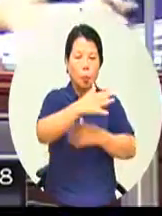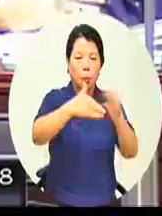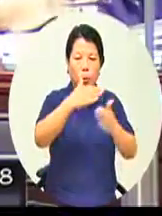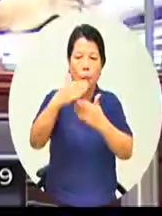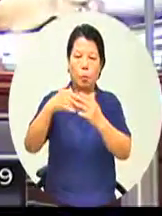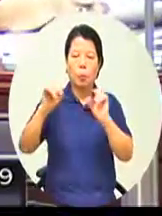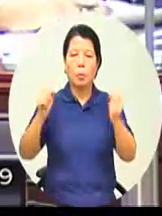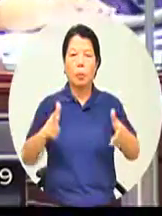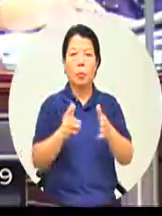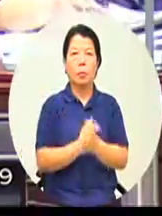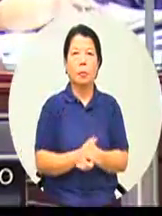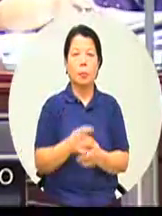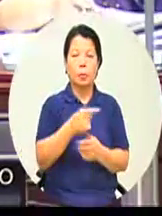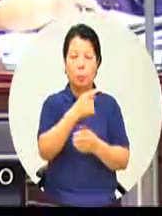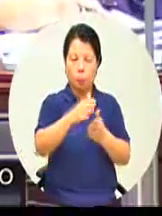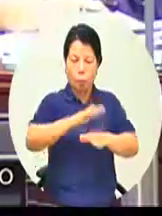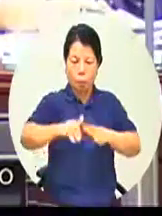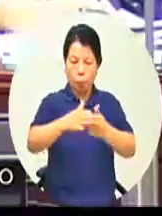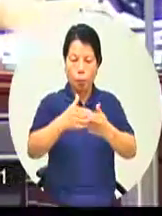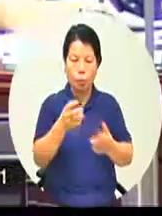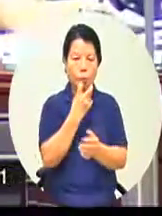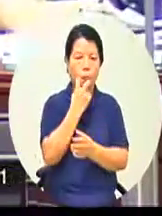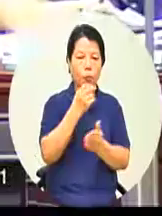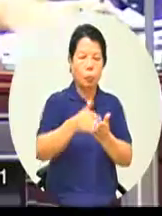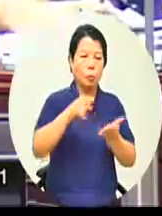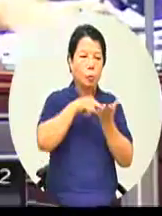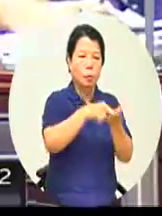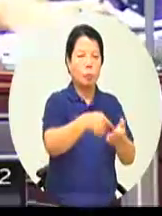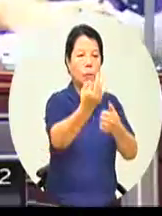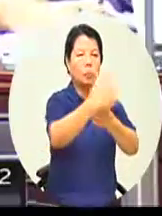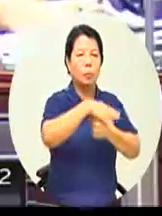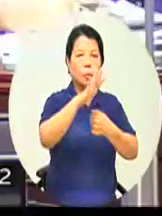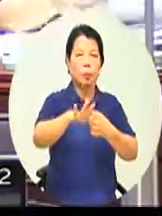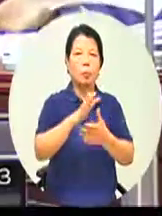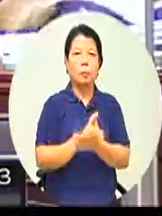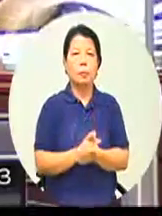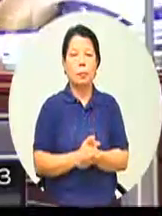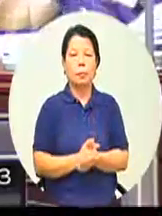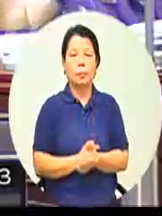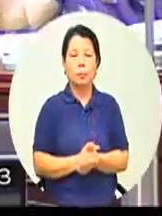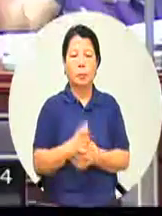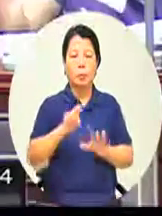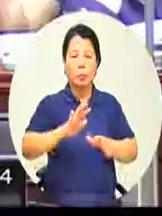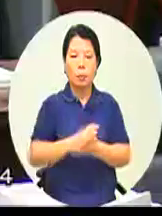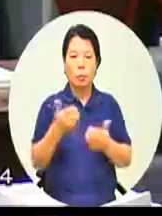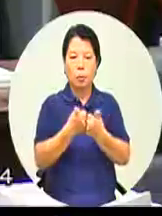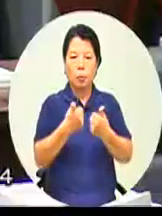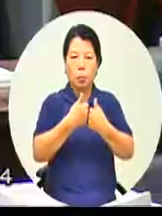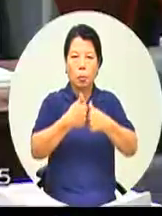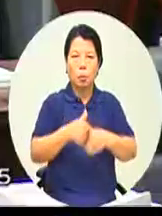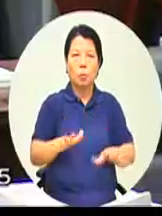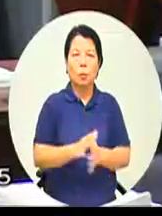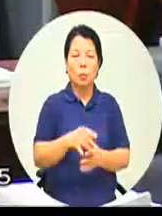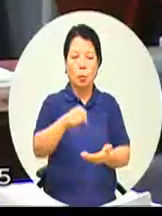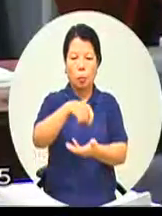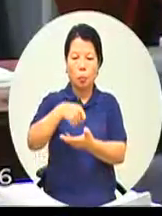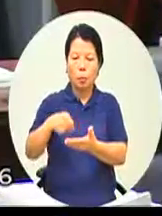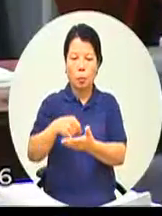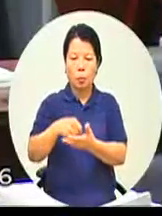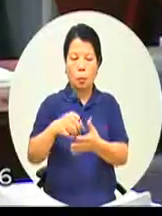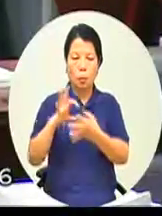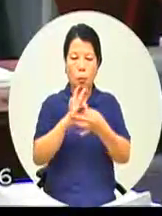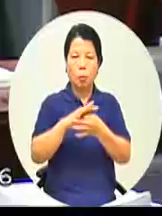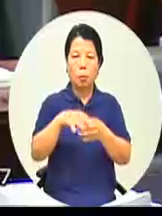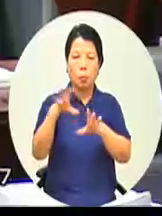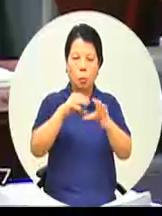规模不一样，所以我们也会由中央来申请补助， 局长 给他们补助 局长，那会后把这些相关资料你